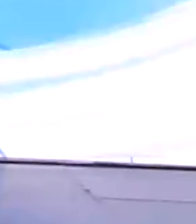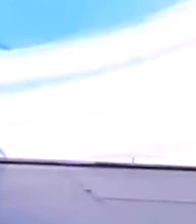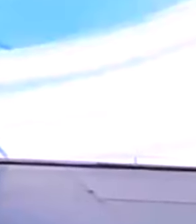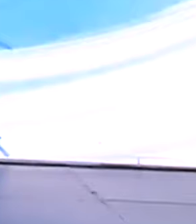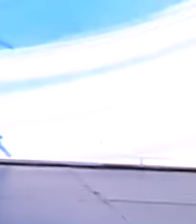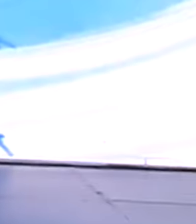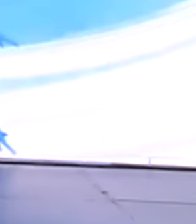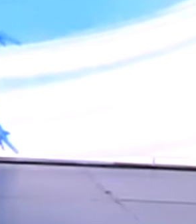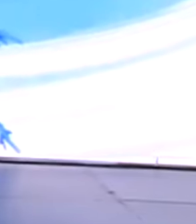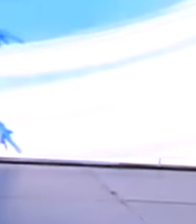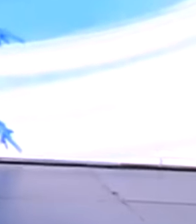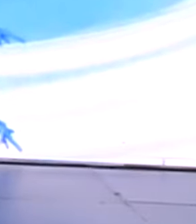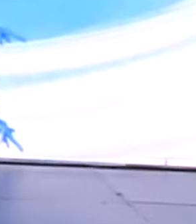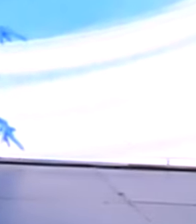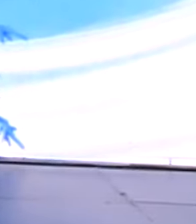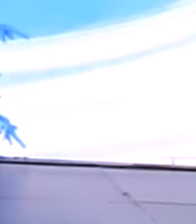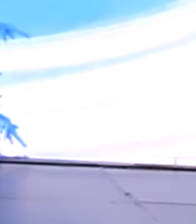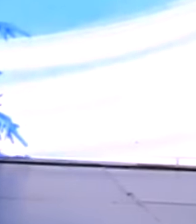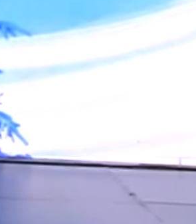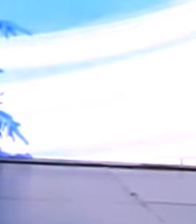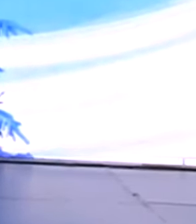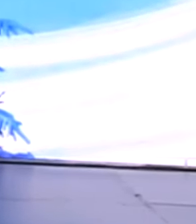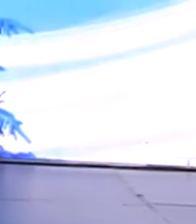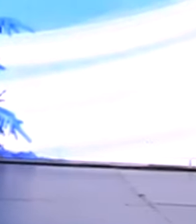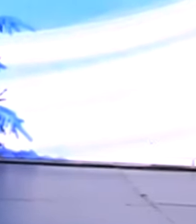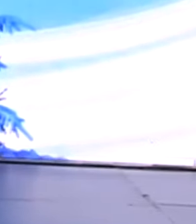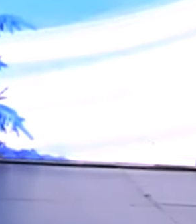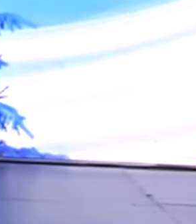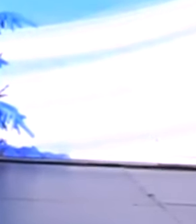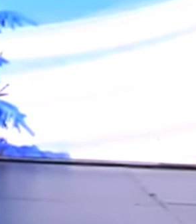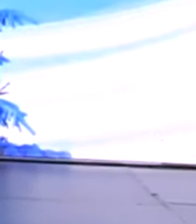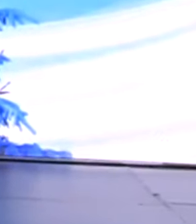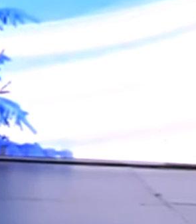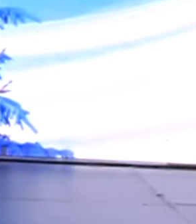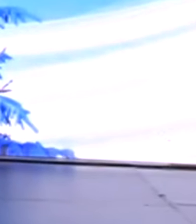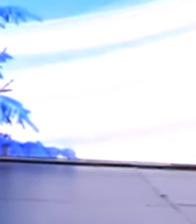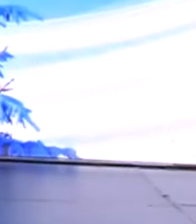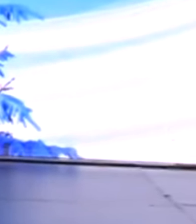қар жауады, ауа температурасы күндіз 9, түнде 21 градус суықты